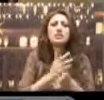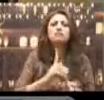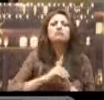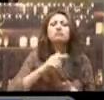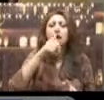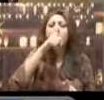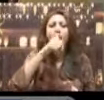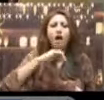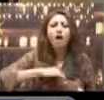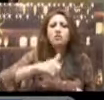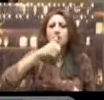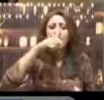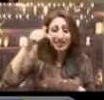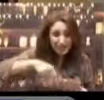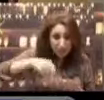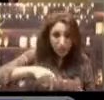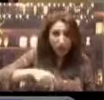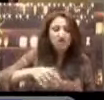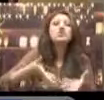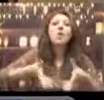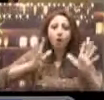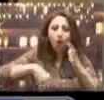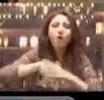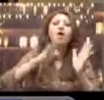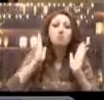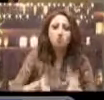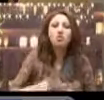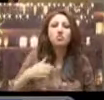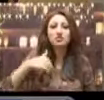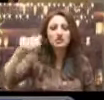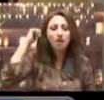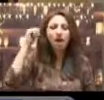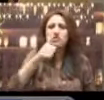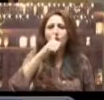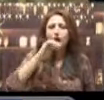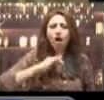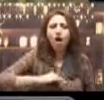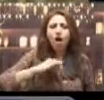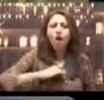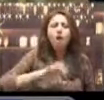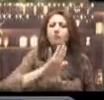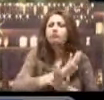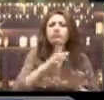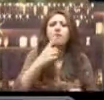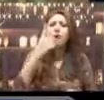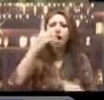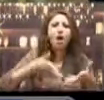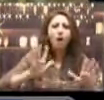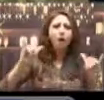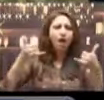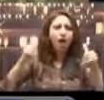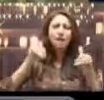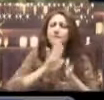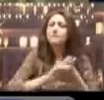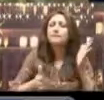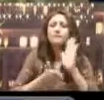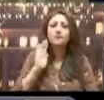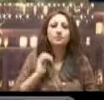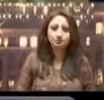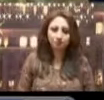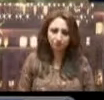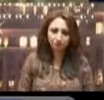لفتره، ولا حتى بشكل بقت عقده يعني، قفشت، كنت قافش جدا جدا يعني. وبعدين وبعدين بس بدات بقى اكمل